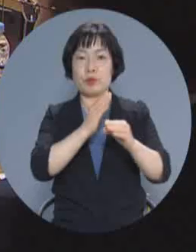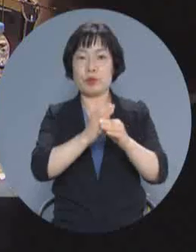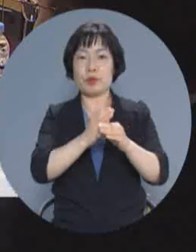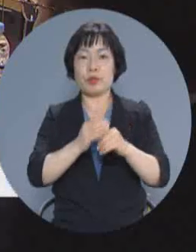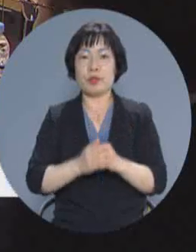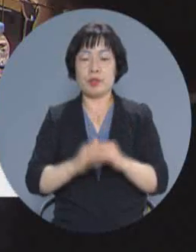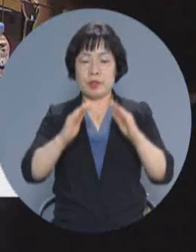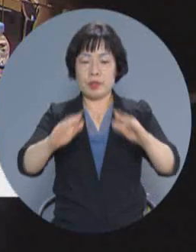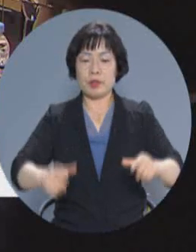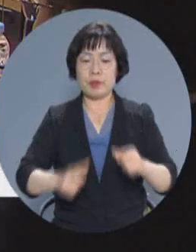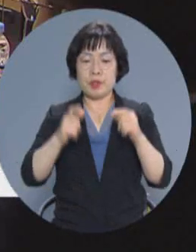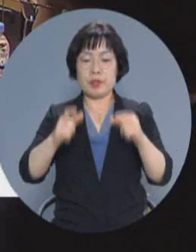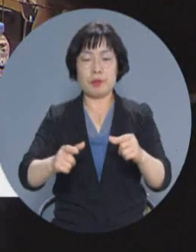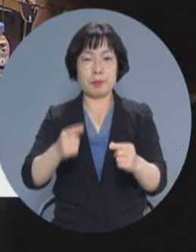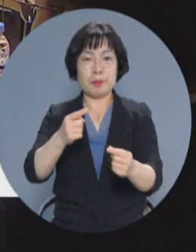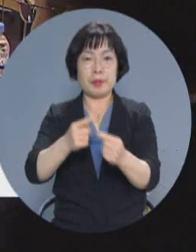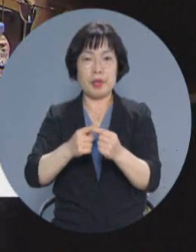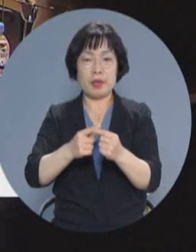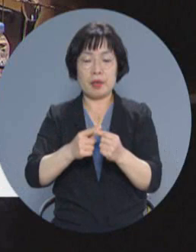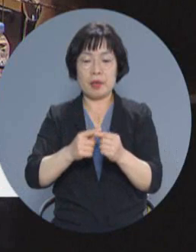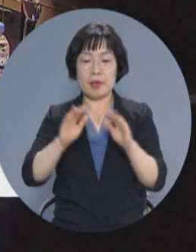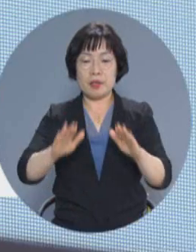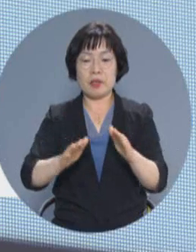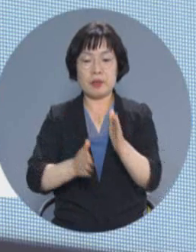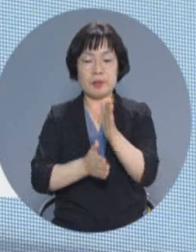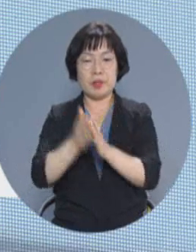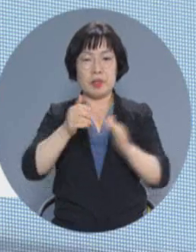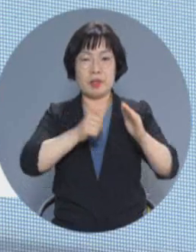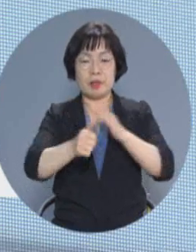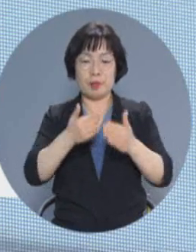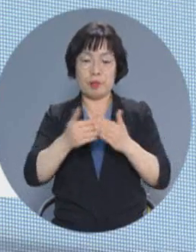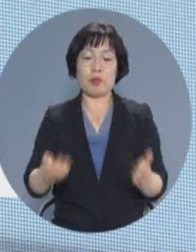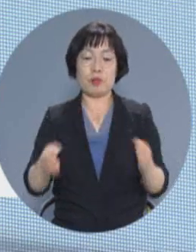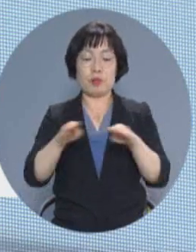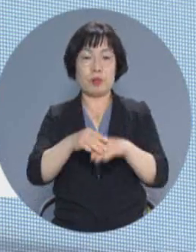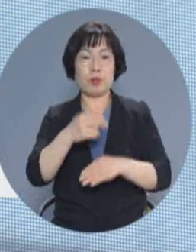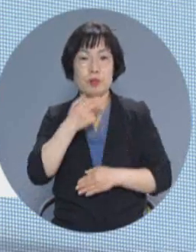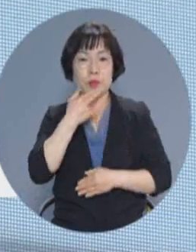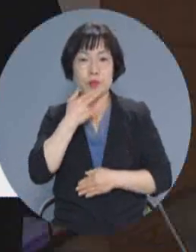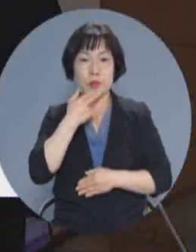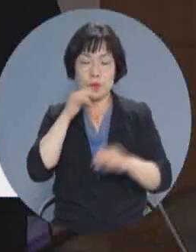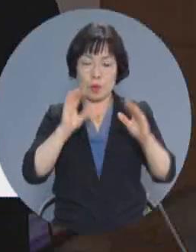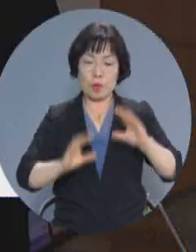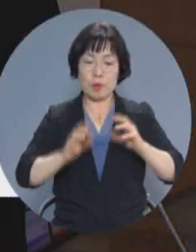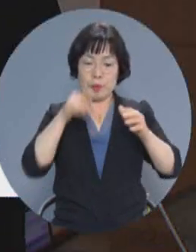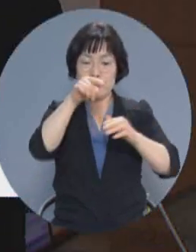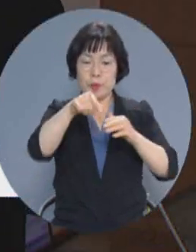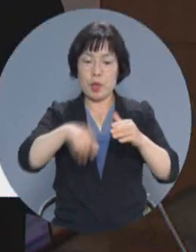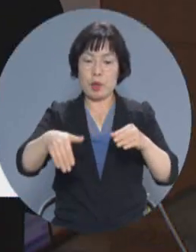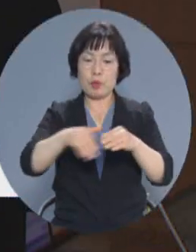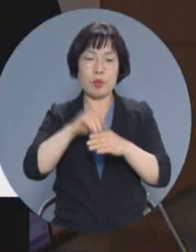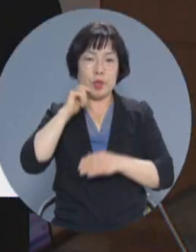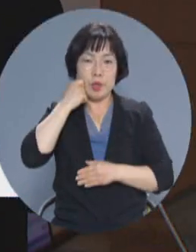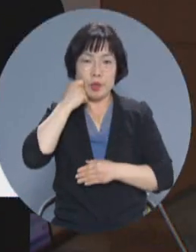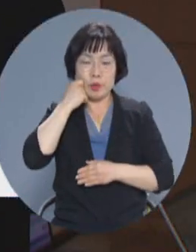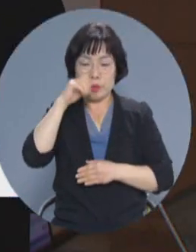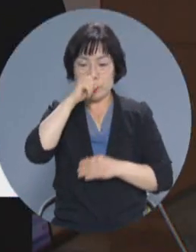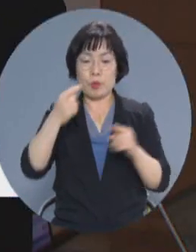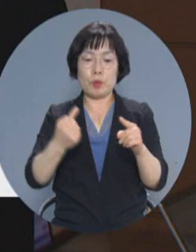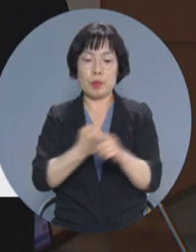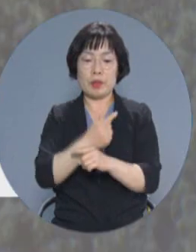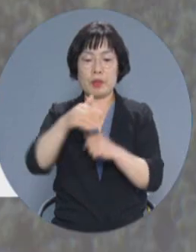여수시는 전남 제1의 도시임에도 그동안 시를 대표하는 미술관이 없었다며 대외적으로 취약한 문화예술 기반을 개선하기